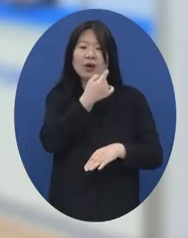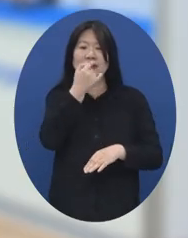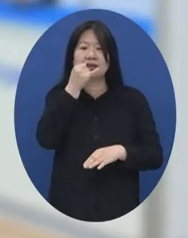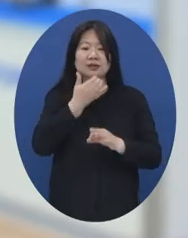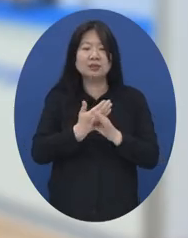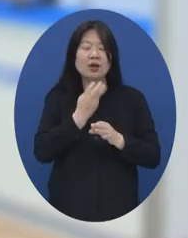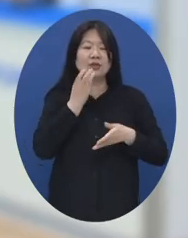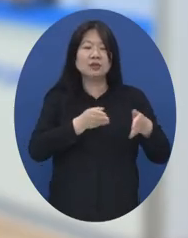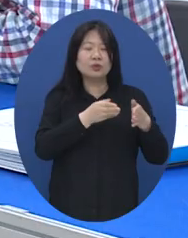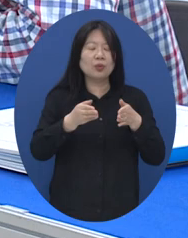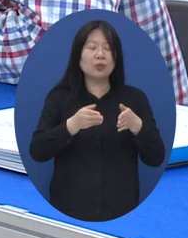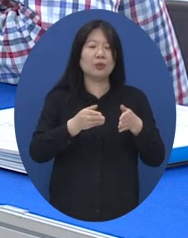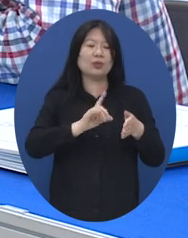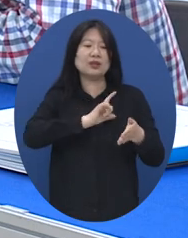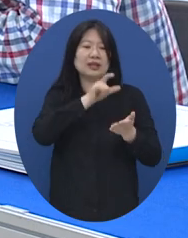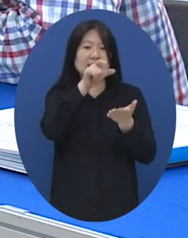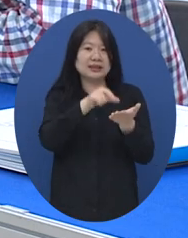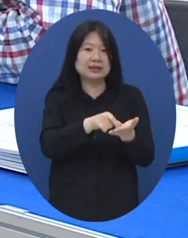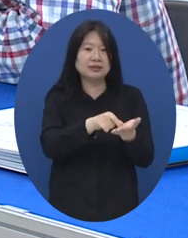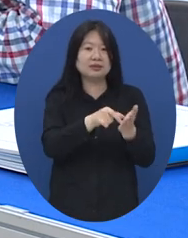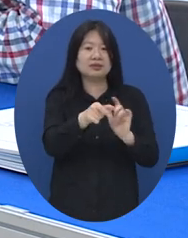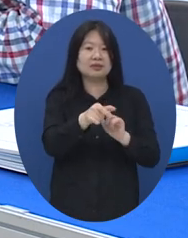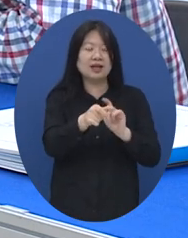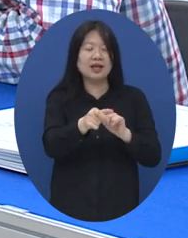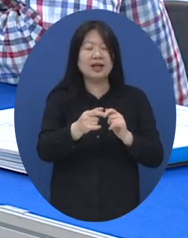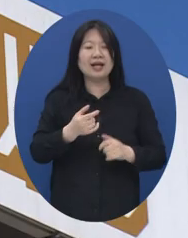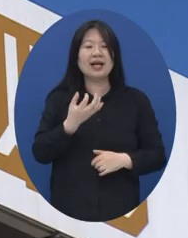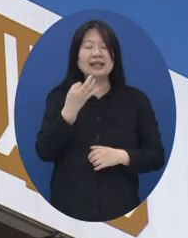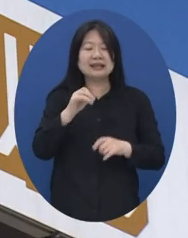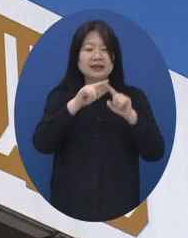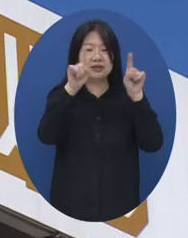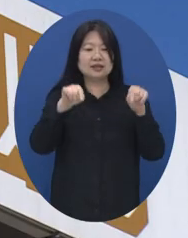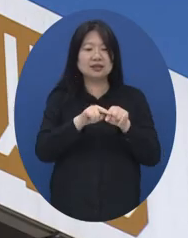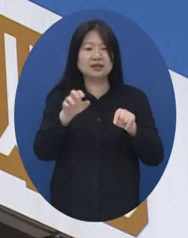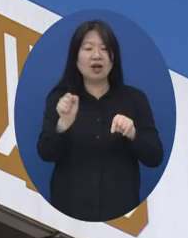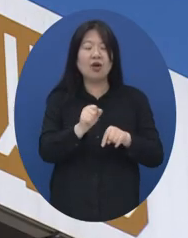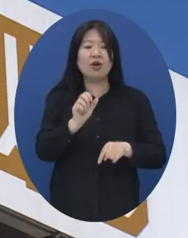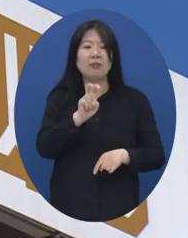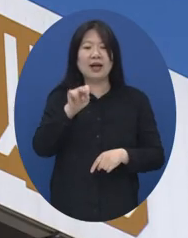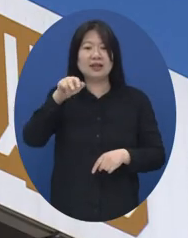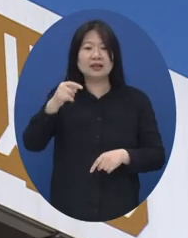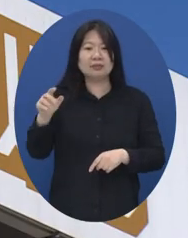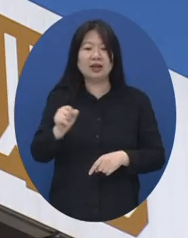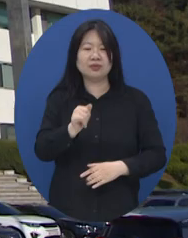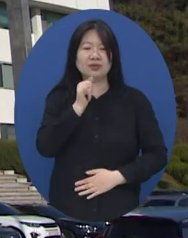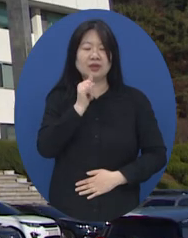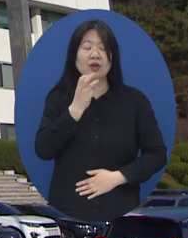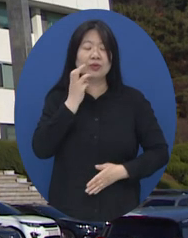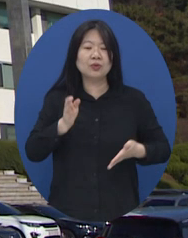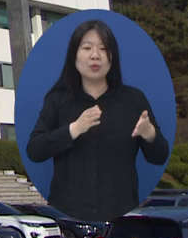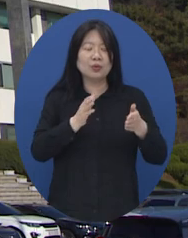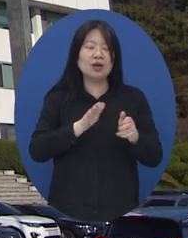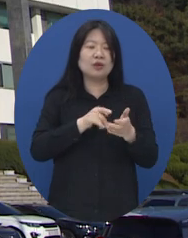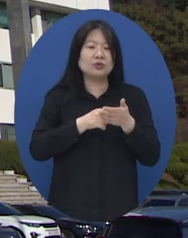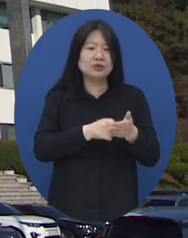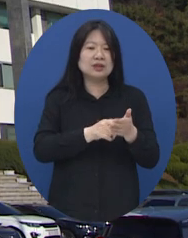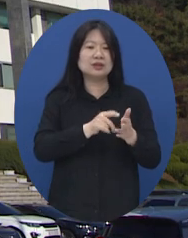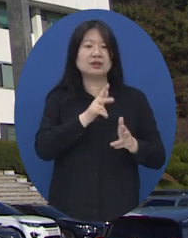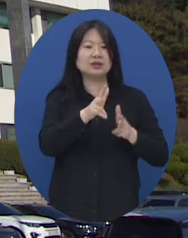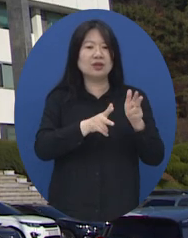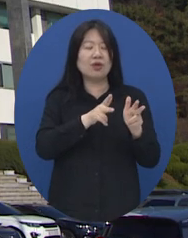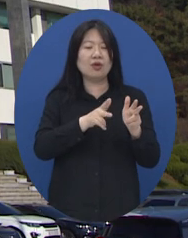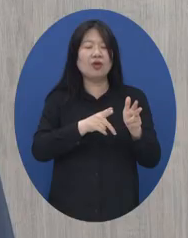도지사 명의의 인증서와 인증마크를 받습니다 또한 경기도가 추진하는 기업지원 사업을 신청할 때